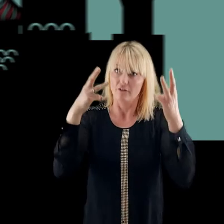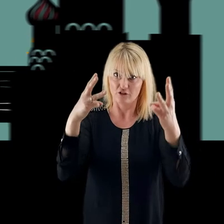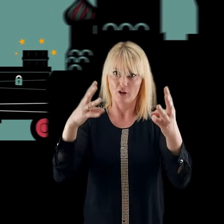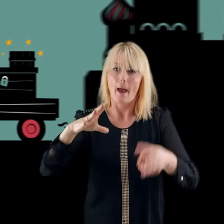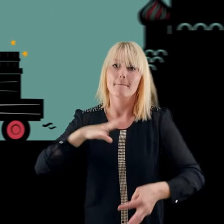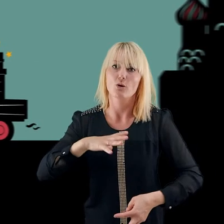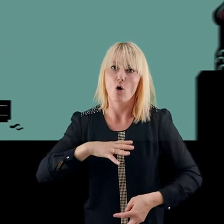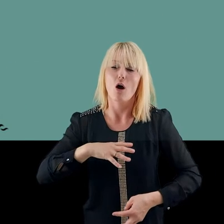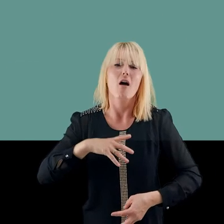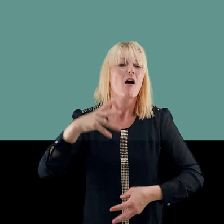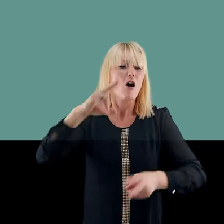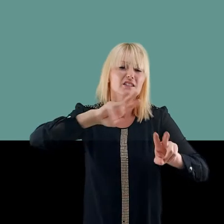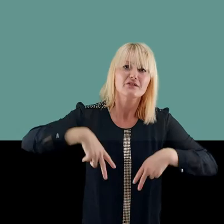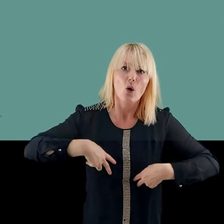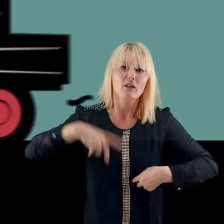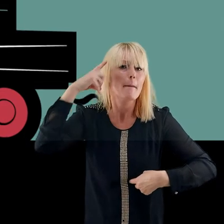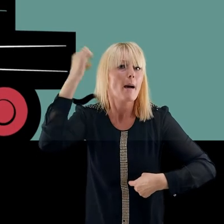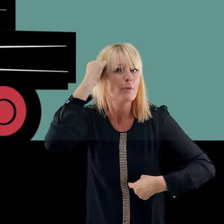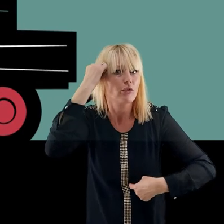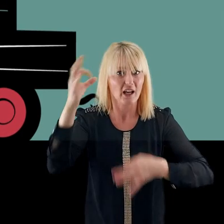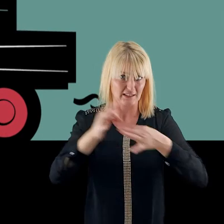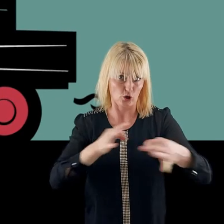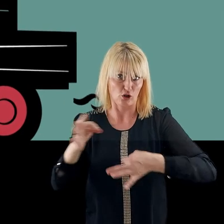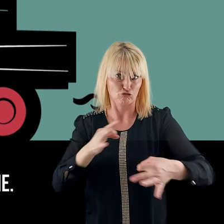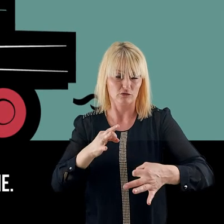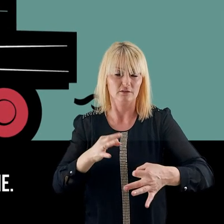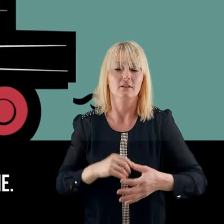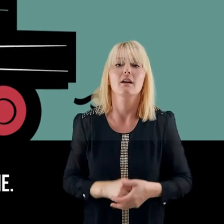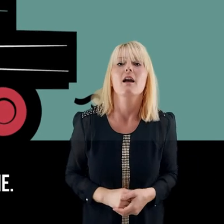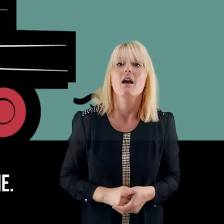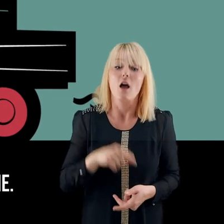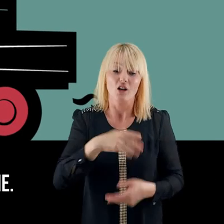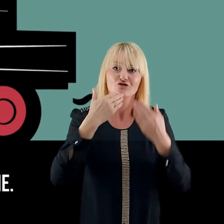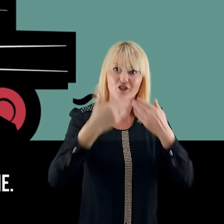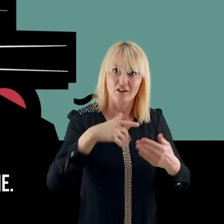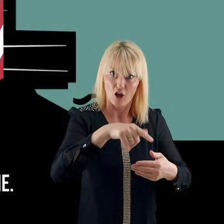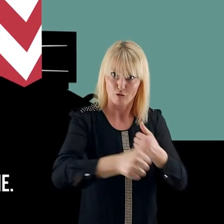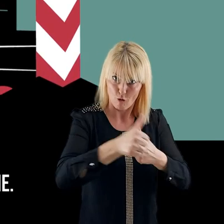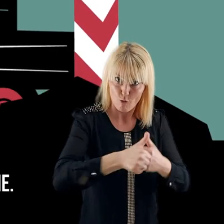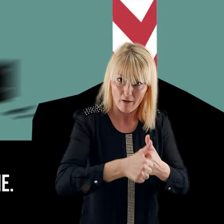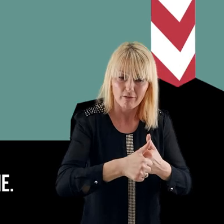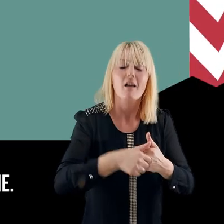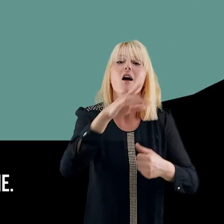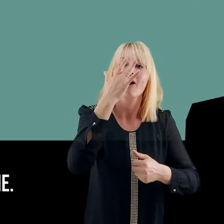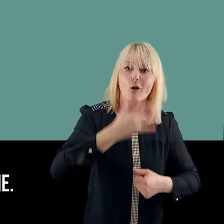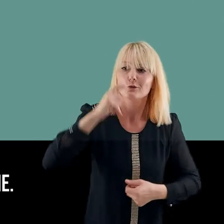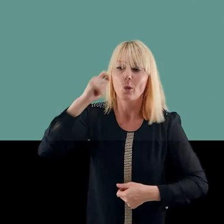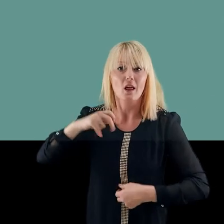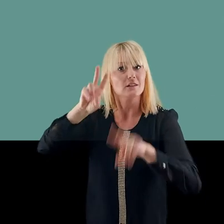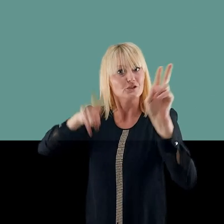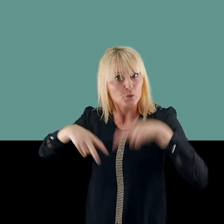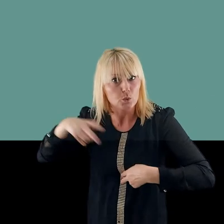Szczególne znaczenie przypisano zwrotowi dzieł sztuki i pamiątek historycznych. Na mocy traktatu powróciły do Polski cenne zabytki